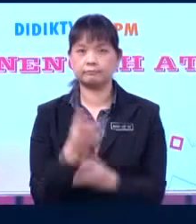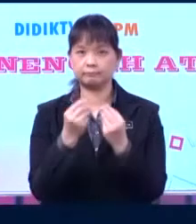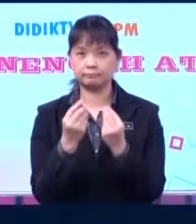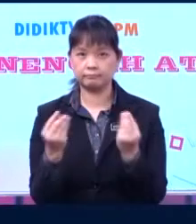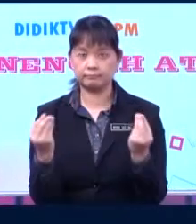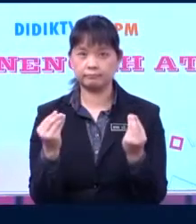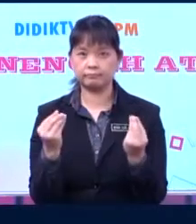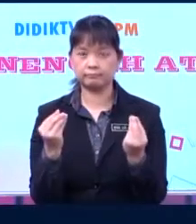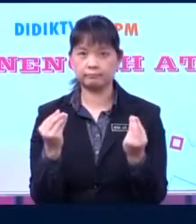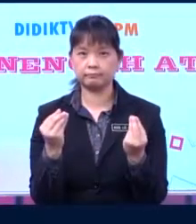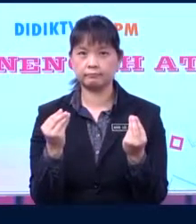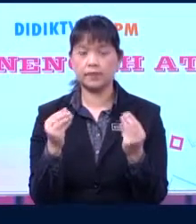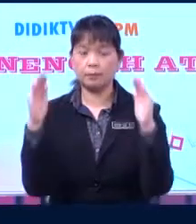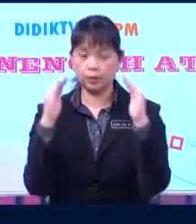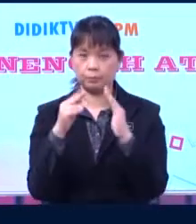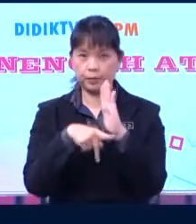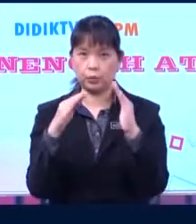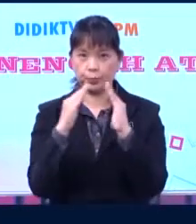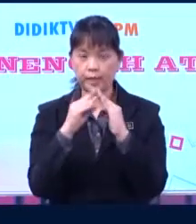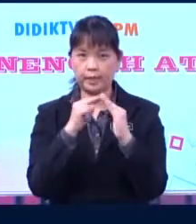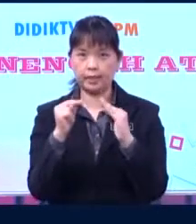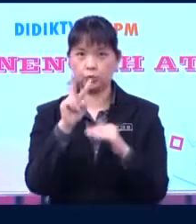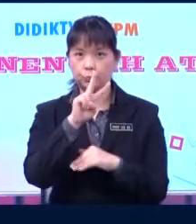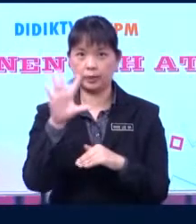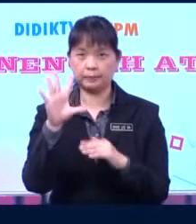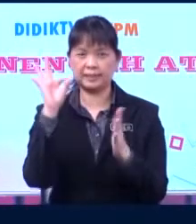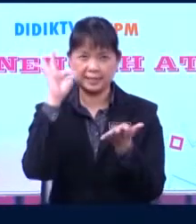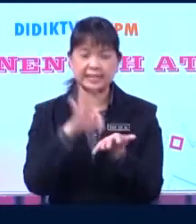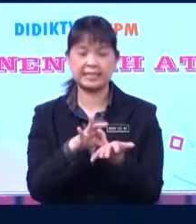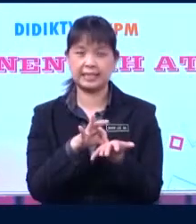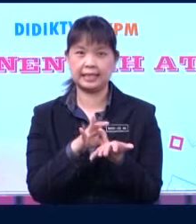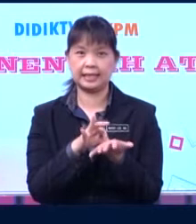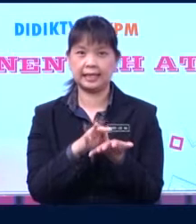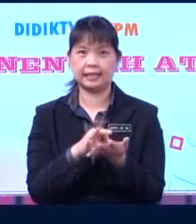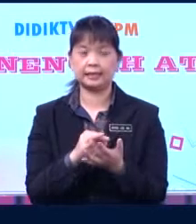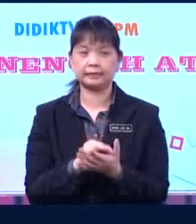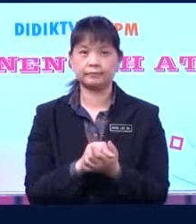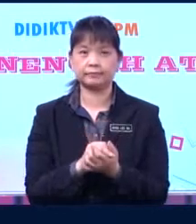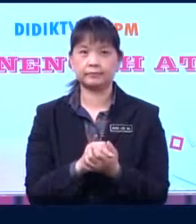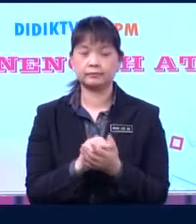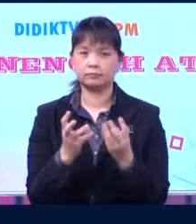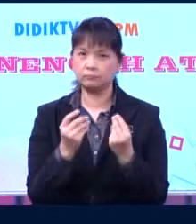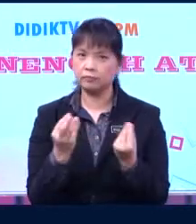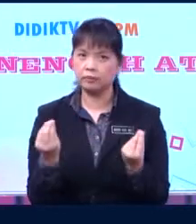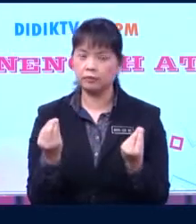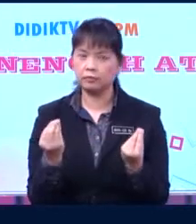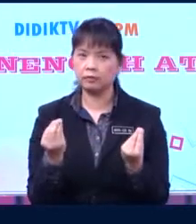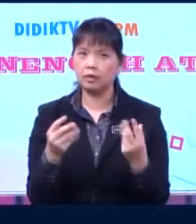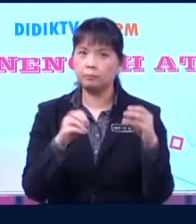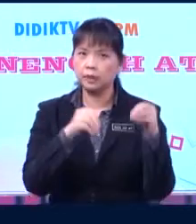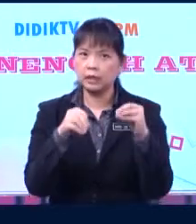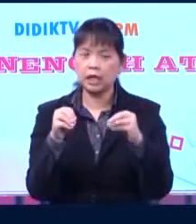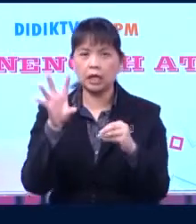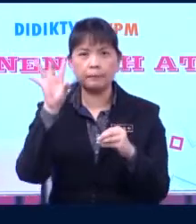pertanian Basori tanah Perumahan 25-sin Oke tanah pertanian 18-sin